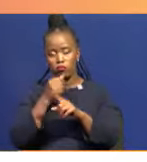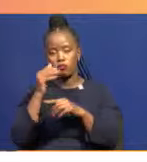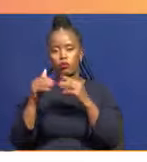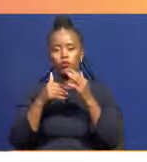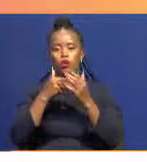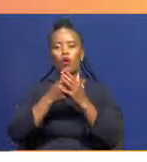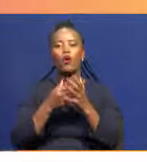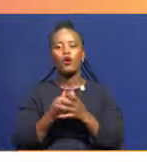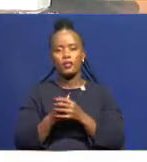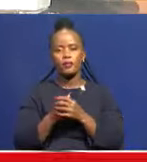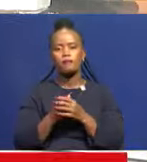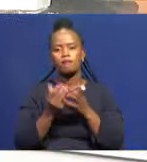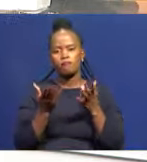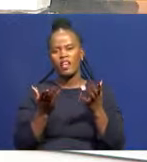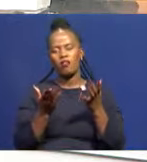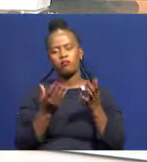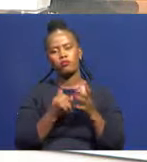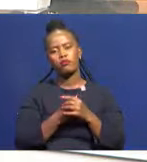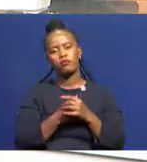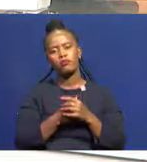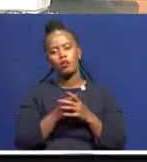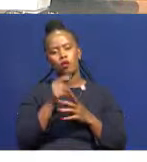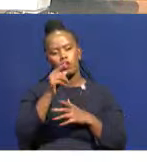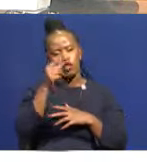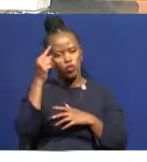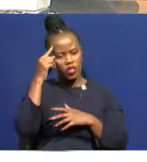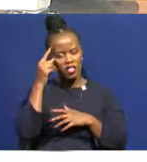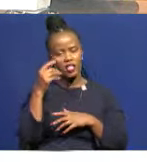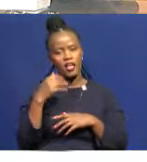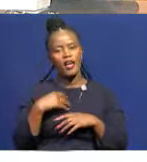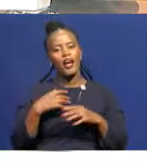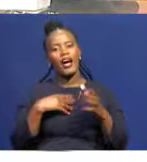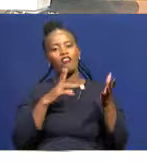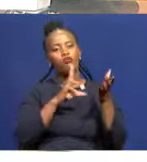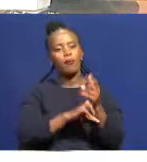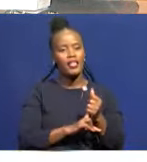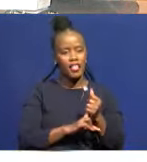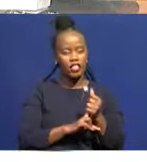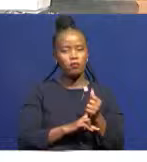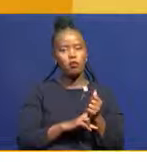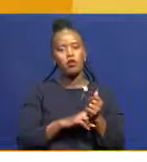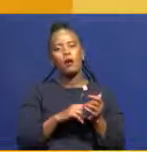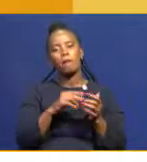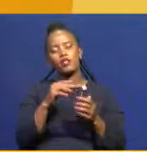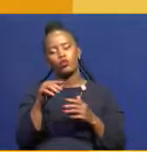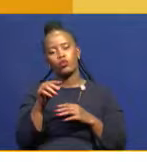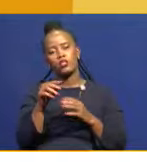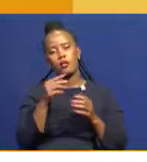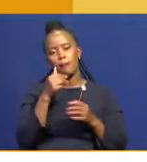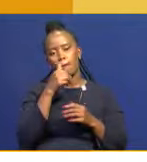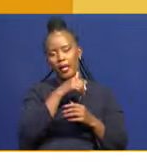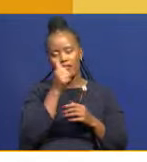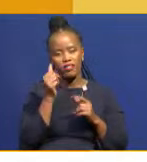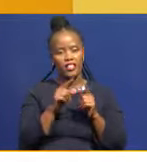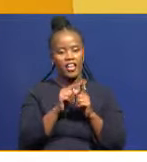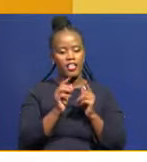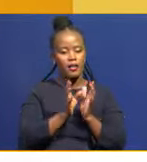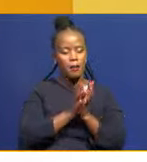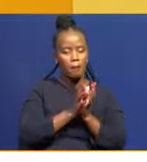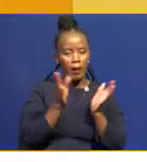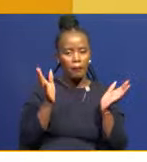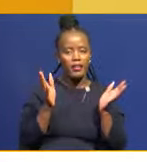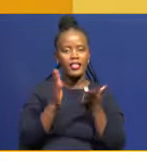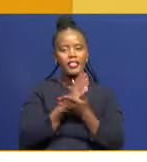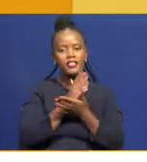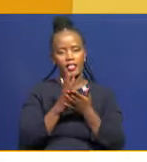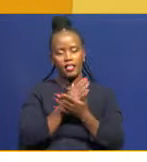Tukiwa tunamalizia, je, kuna ushirikiano kati ya sekta binafsi na serikali yetu katika undaji ama ubunifu